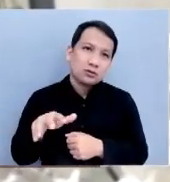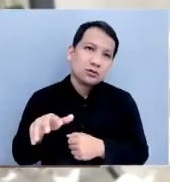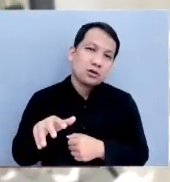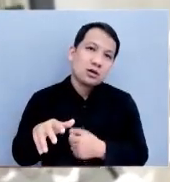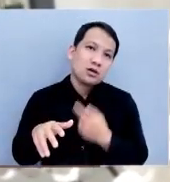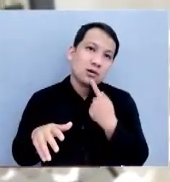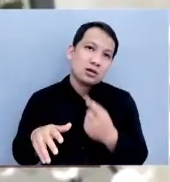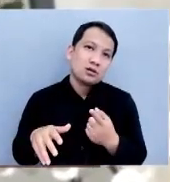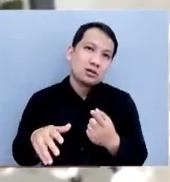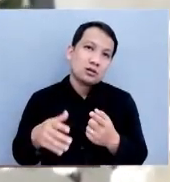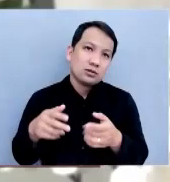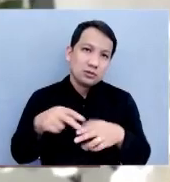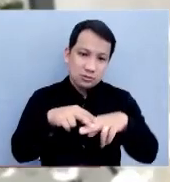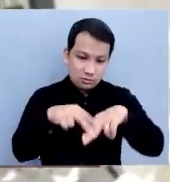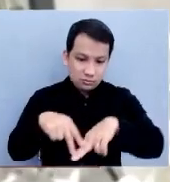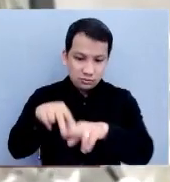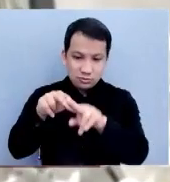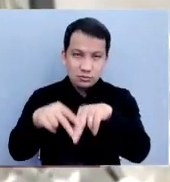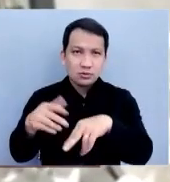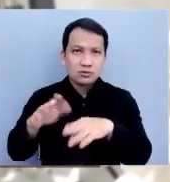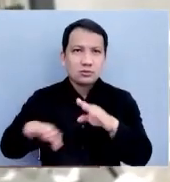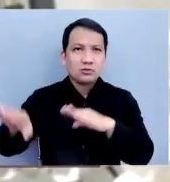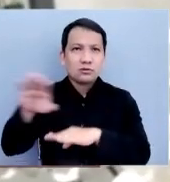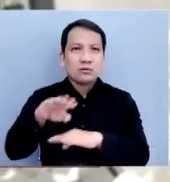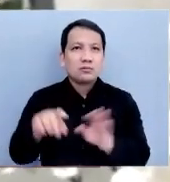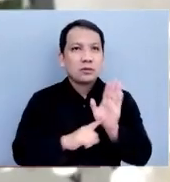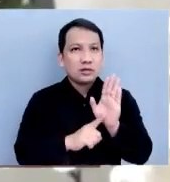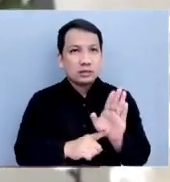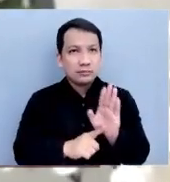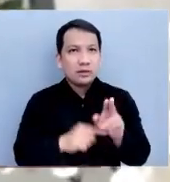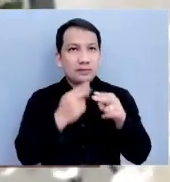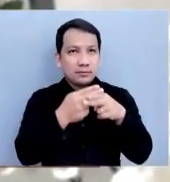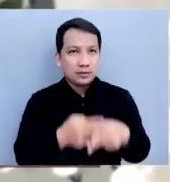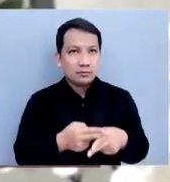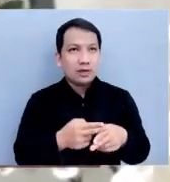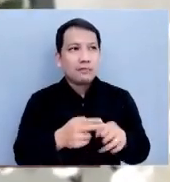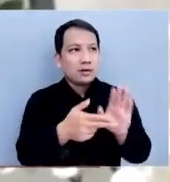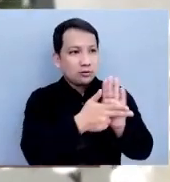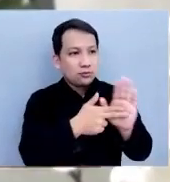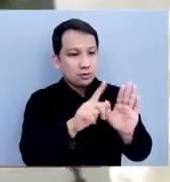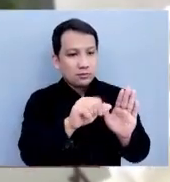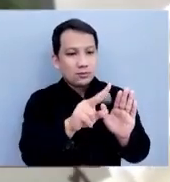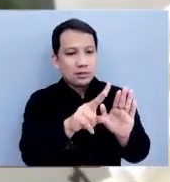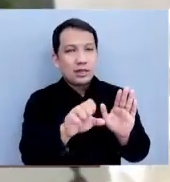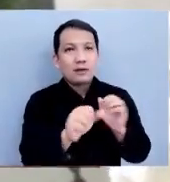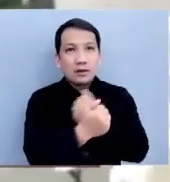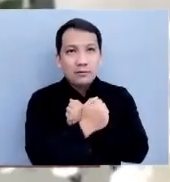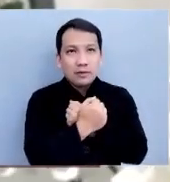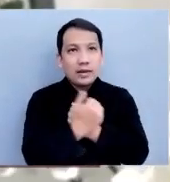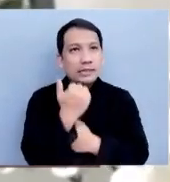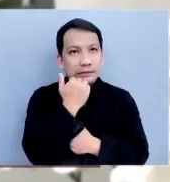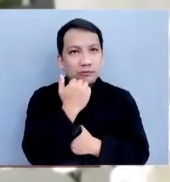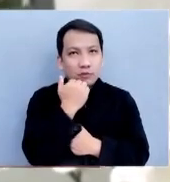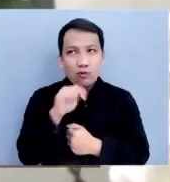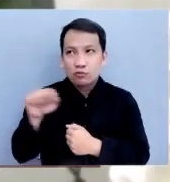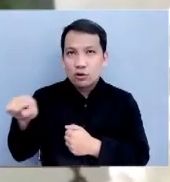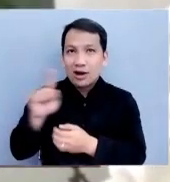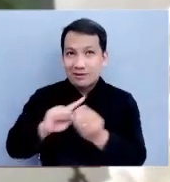the surfing at Sergao. Kailangan may pinapakitang pangalan, yung label pinapakita, para hindi magkakamali yung